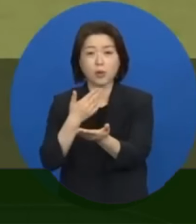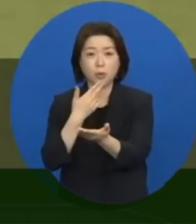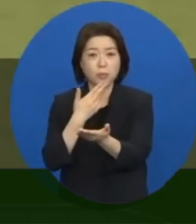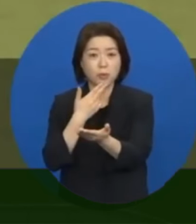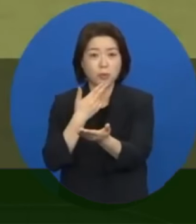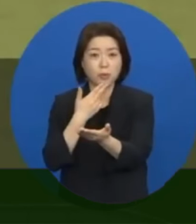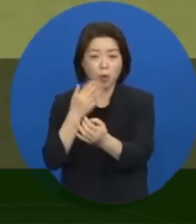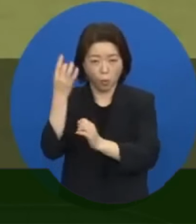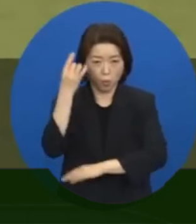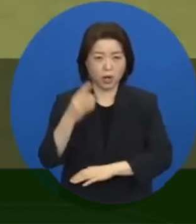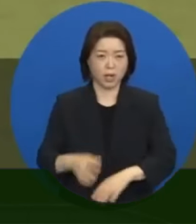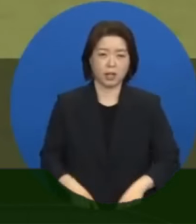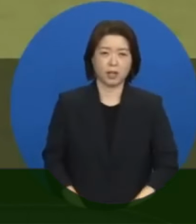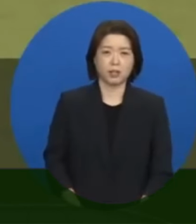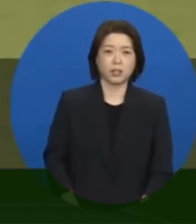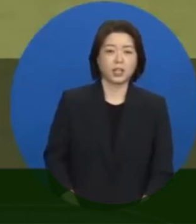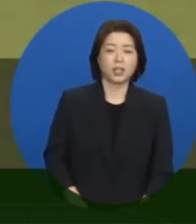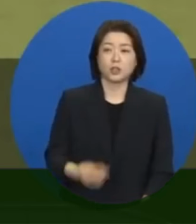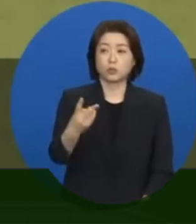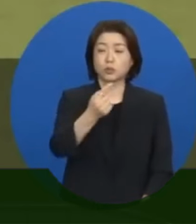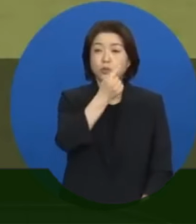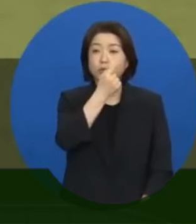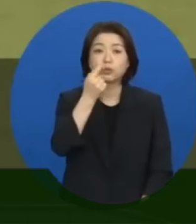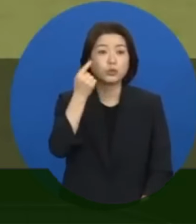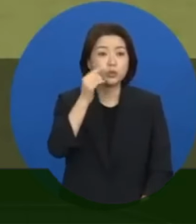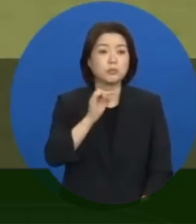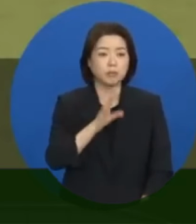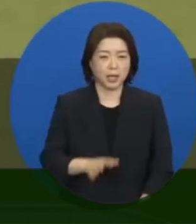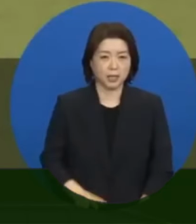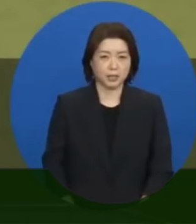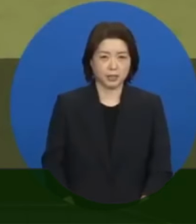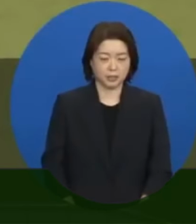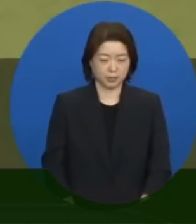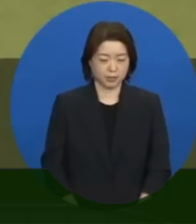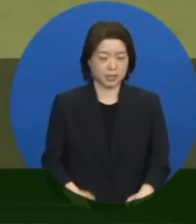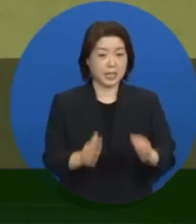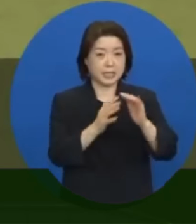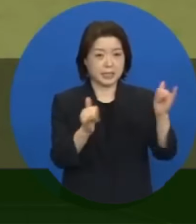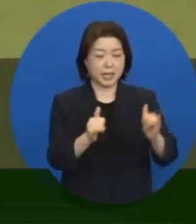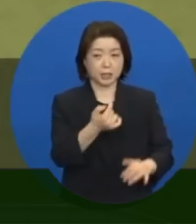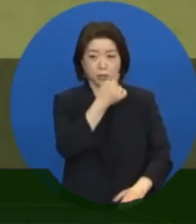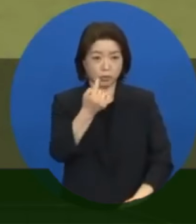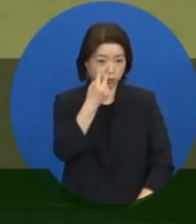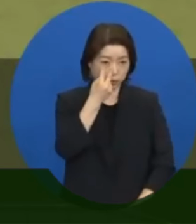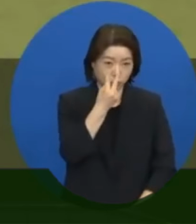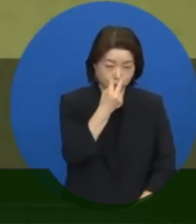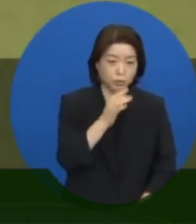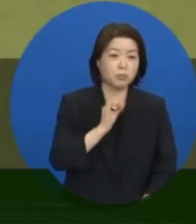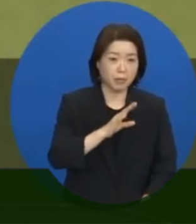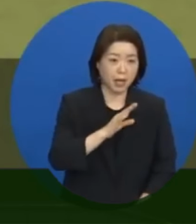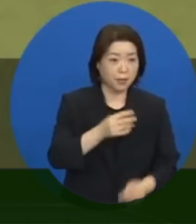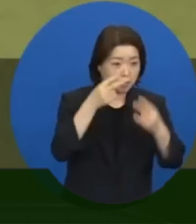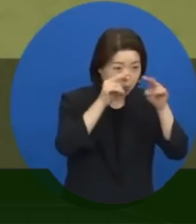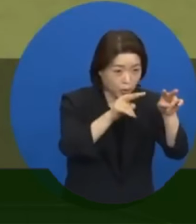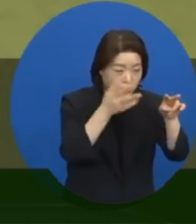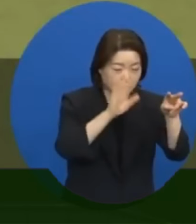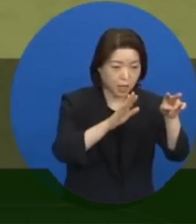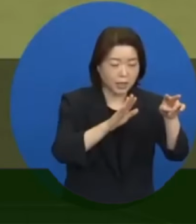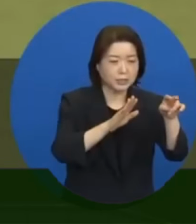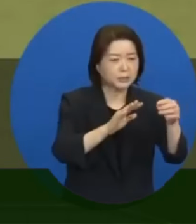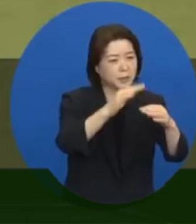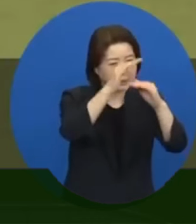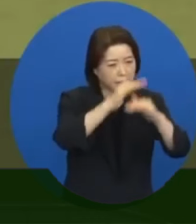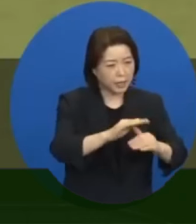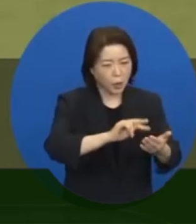원래는 두 눈이라는 단어만 있어요 즉 사람은 두 눈으로 보지만 이런 의미입니다 근데 이것을 의역을 해서 그냥